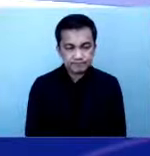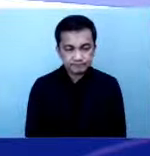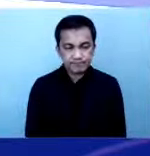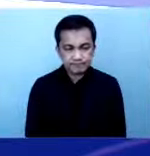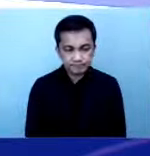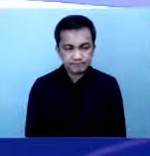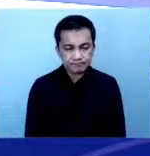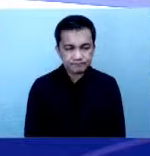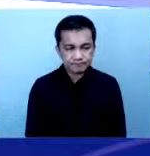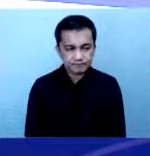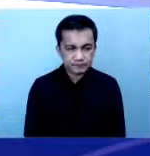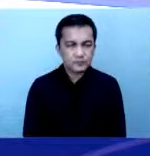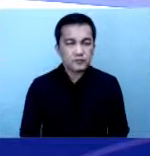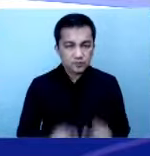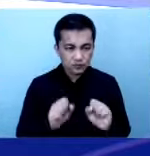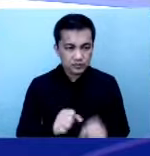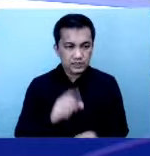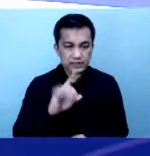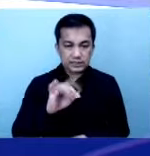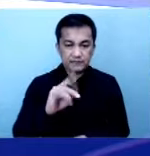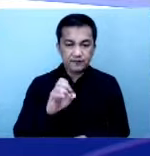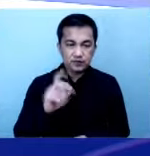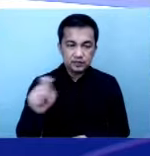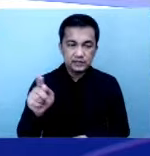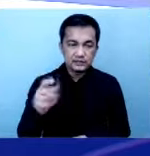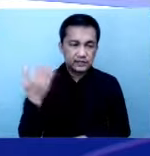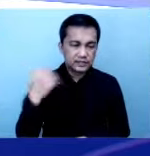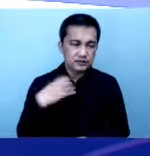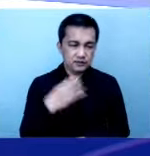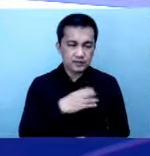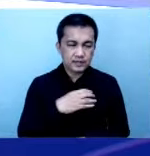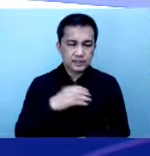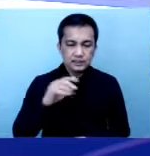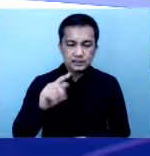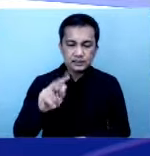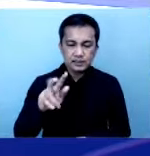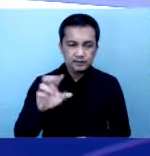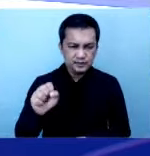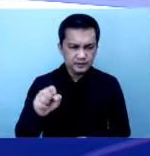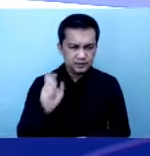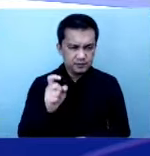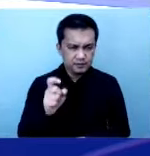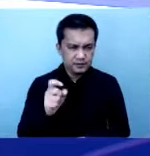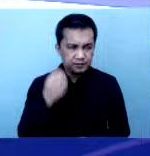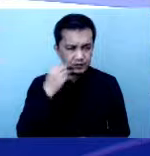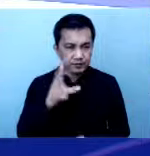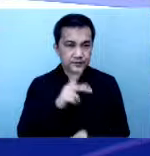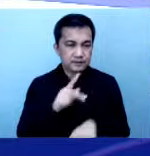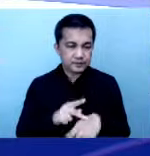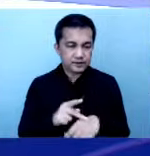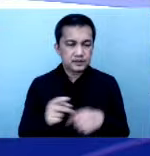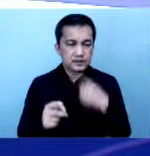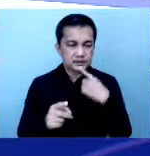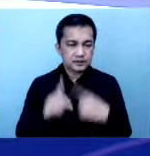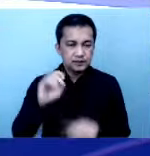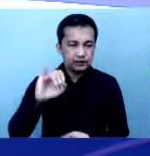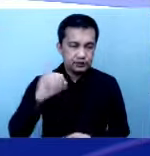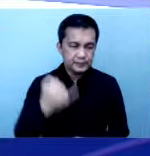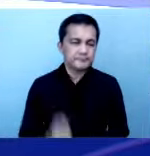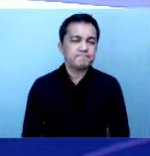Posibleng ipadeport na lamang si dating Congressman Arnolfo Teves Jr. para mas mabilis siyang mapabalik sa Pilipinas ayon po sa Department of